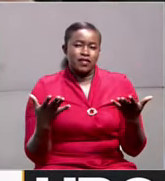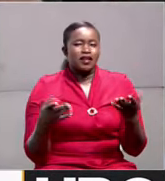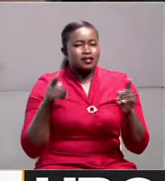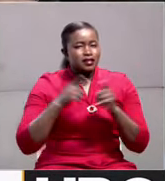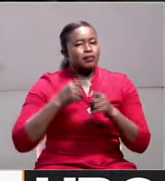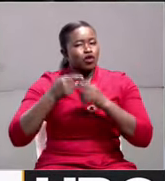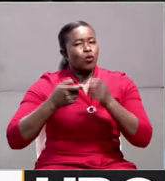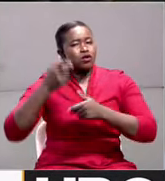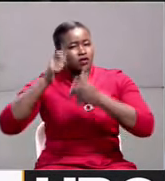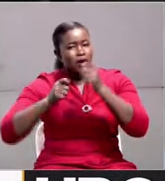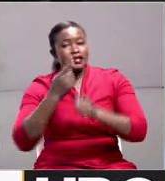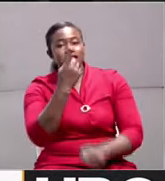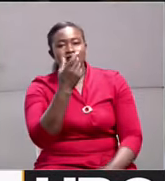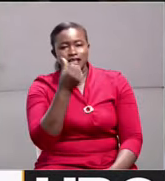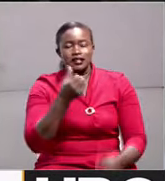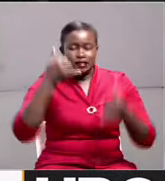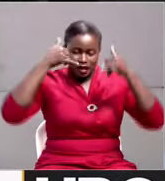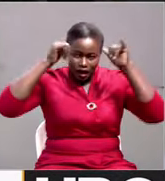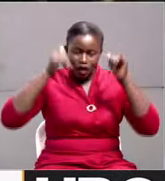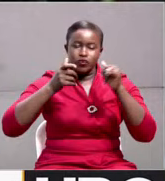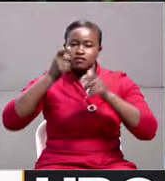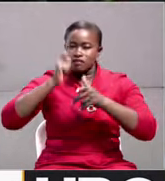tukama ente 16